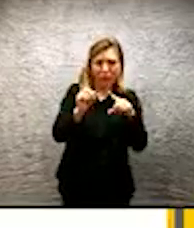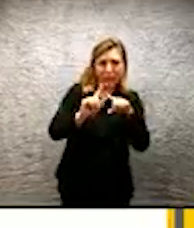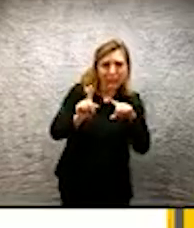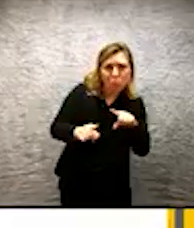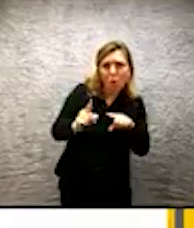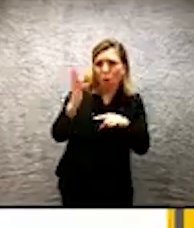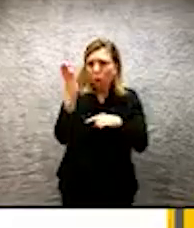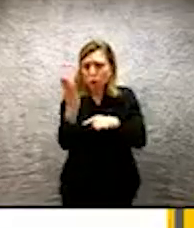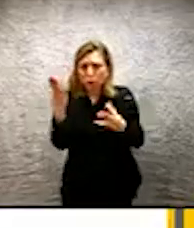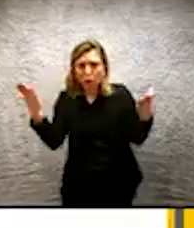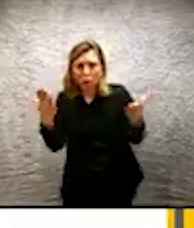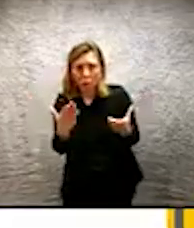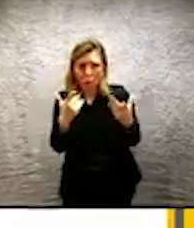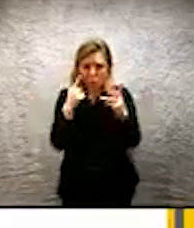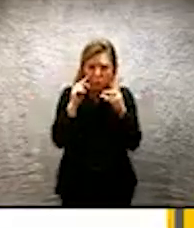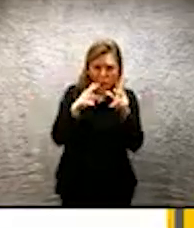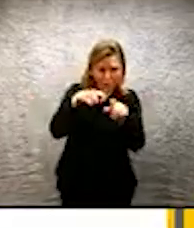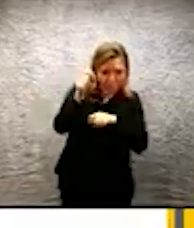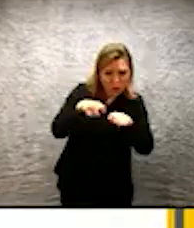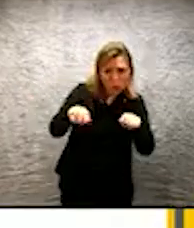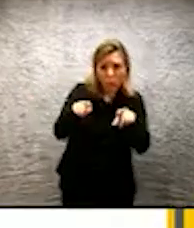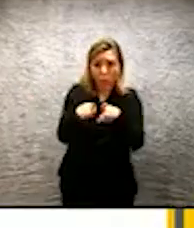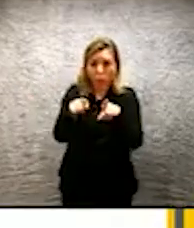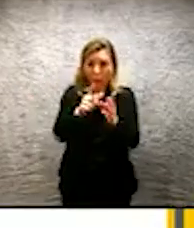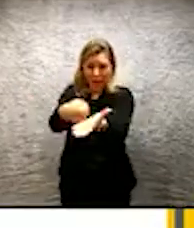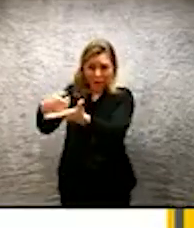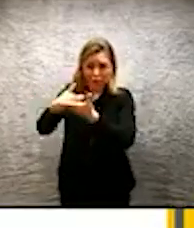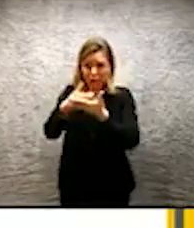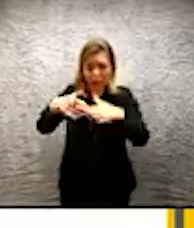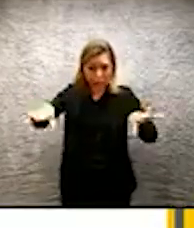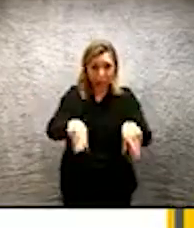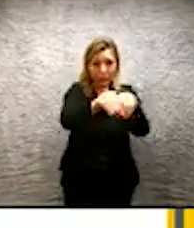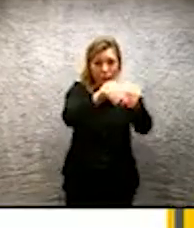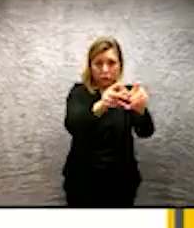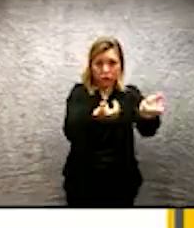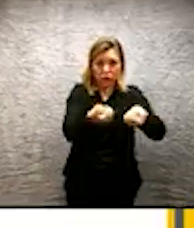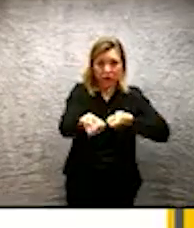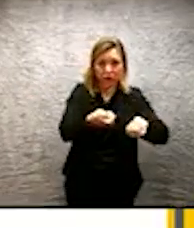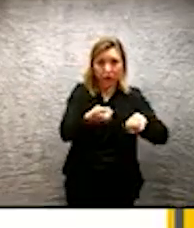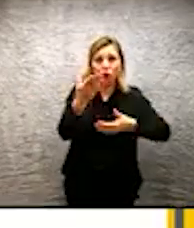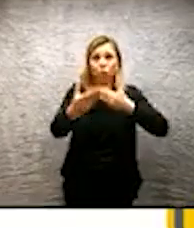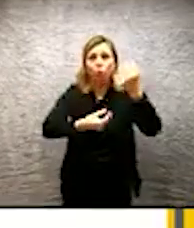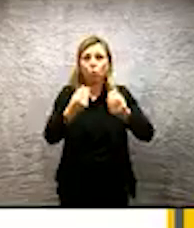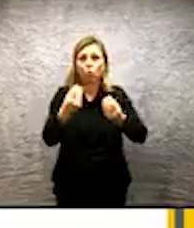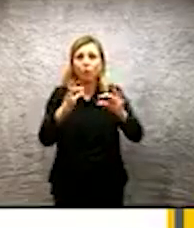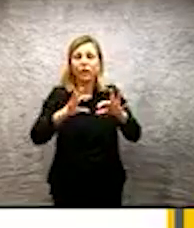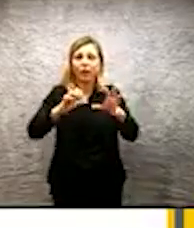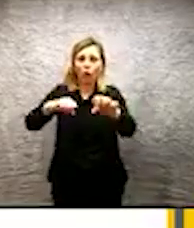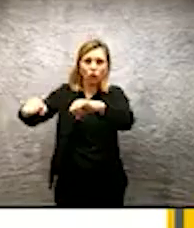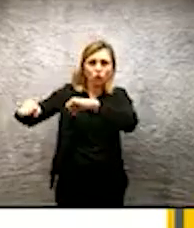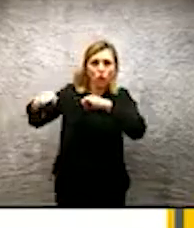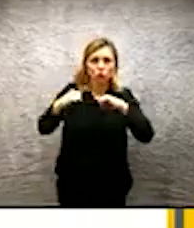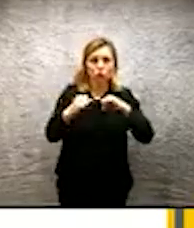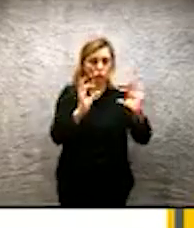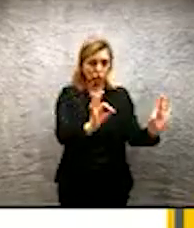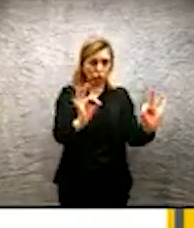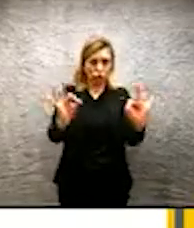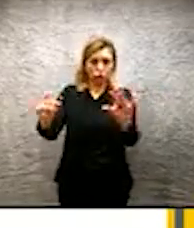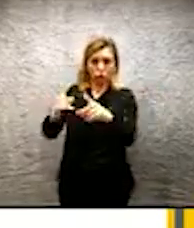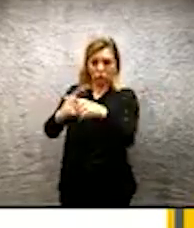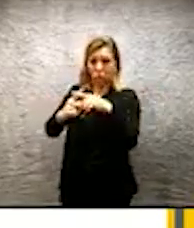de centraliser les achats, d'ester en justice pour le compte de l'entente, naturellement le tout en accord avec les autres